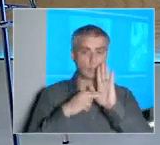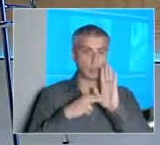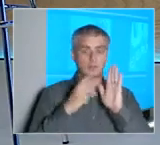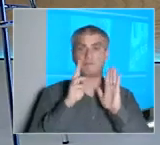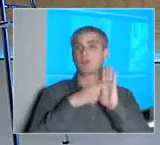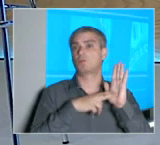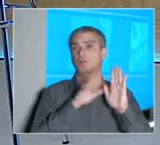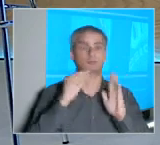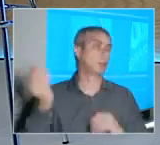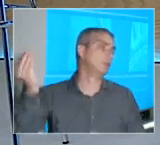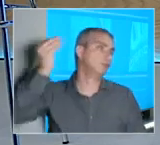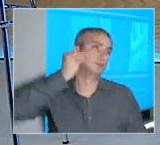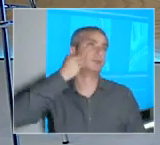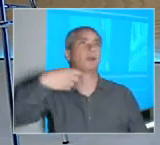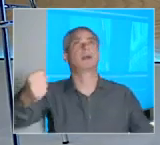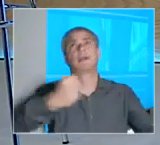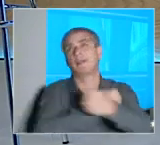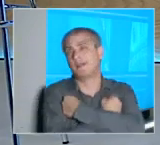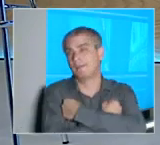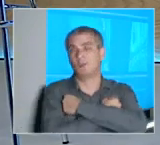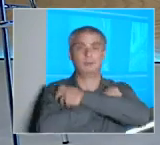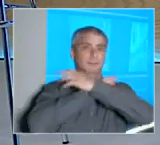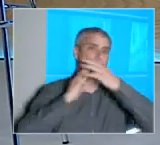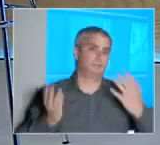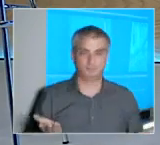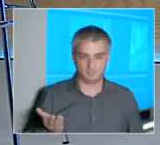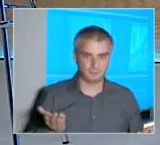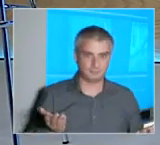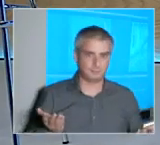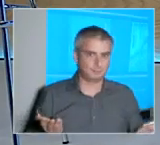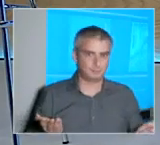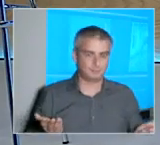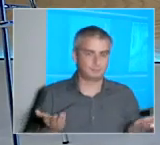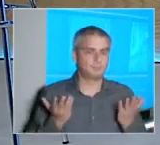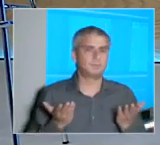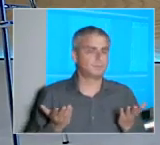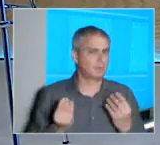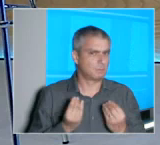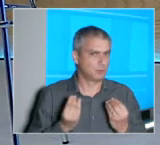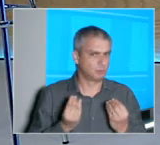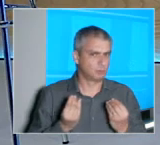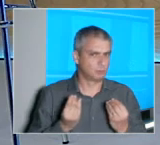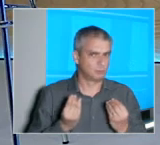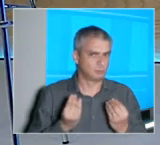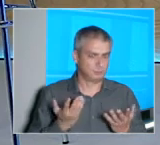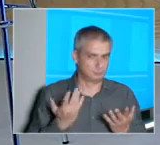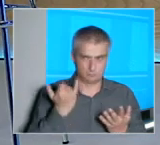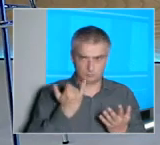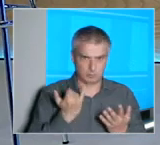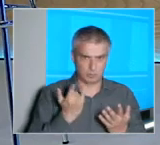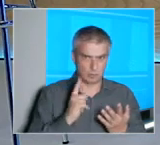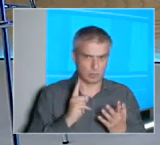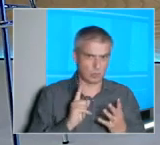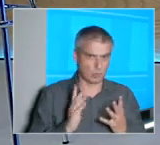ואפילו תמונות של, אתה יודע, נשיקות רטובות במיוחד, משהו אצל צעירי הקריקטורות אולי